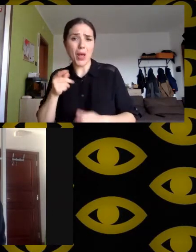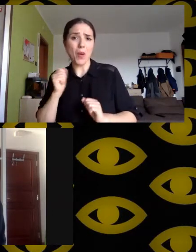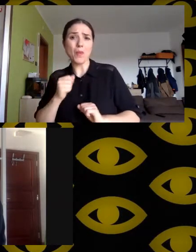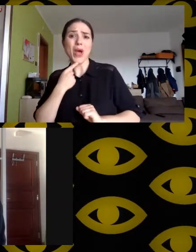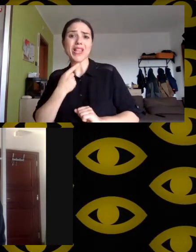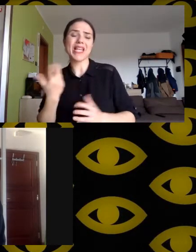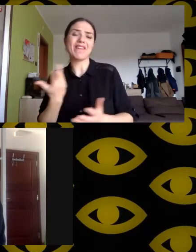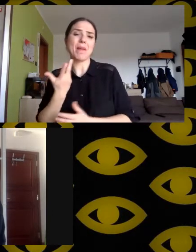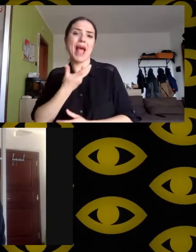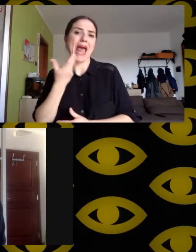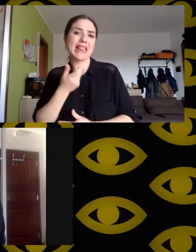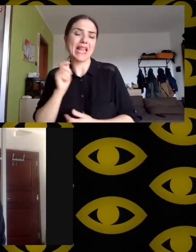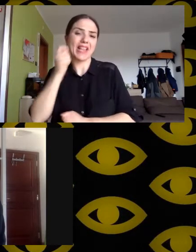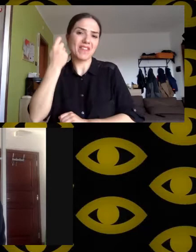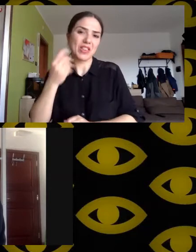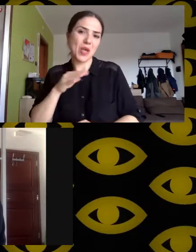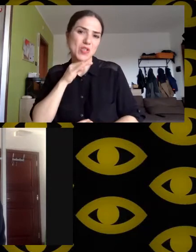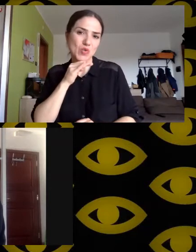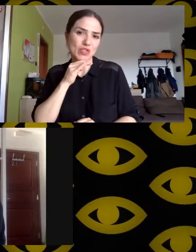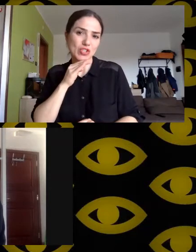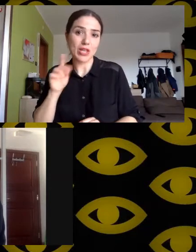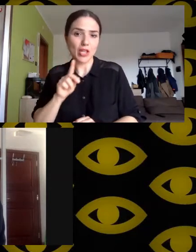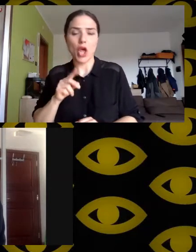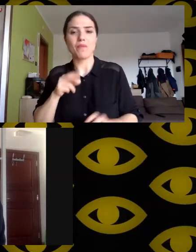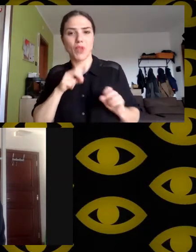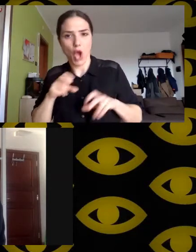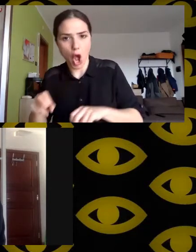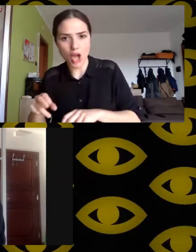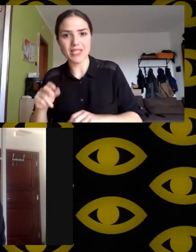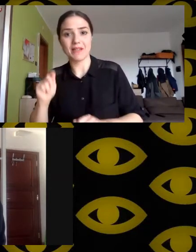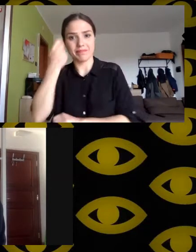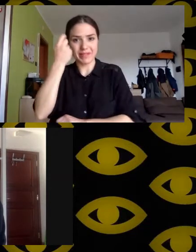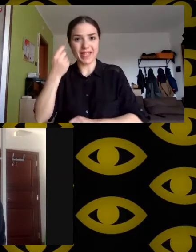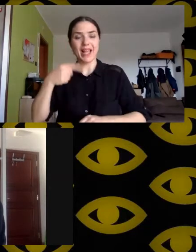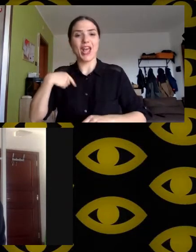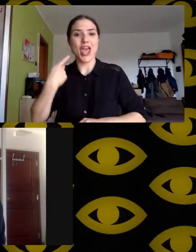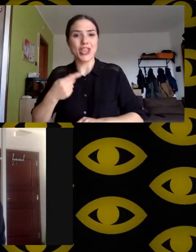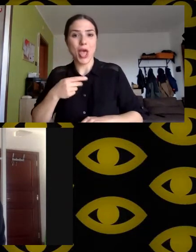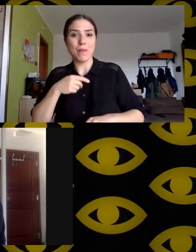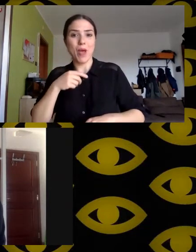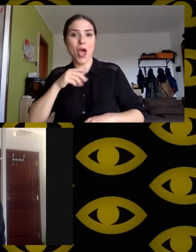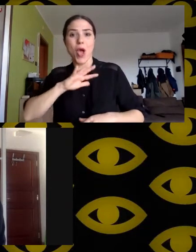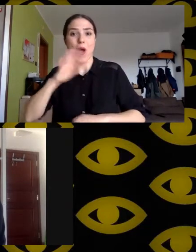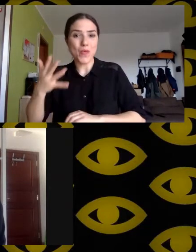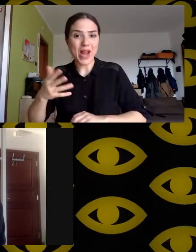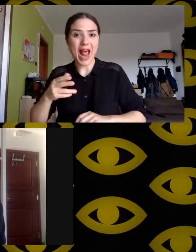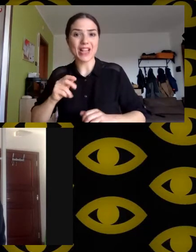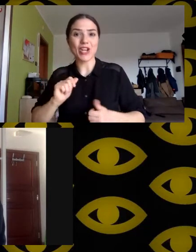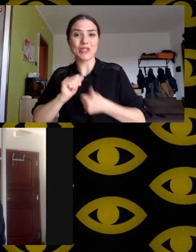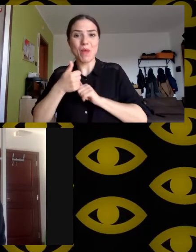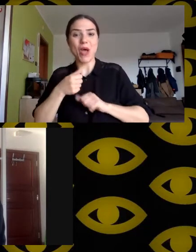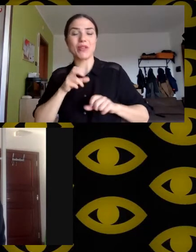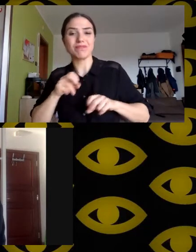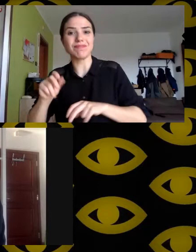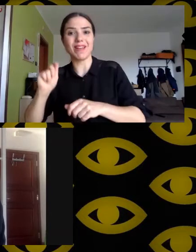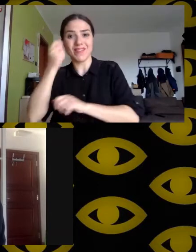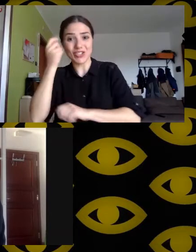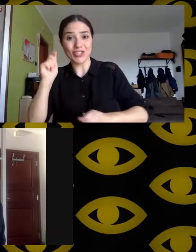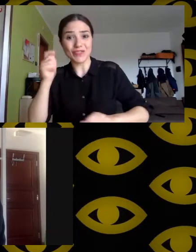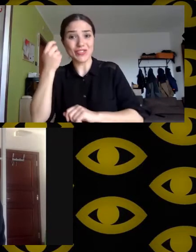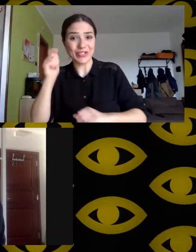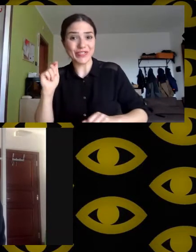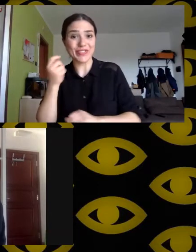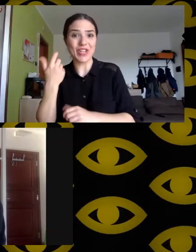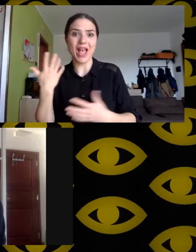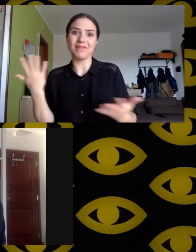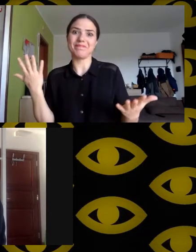la cantante. No, e allora fai anche le corse. E hai fatto tutte le specialità, vincendo anche un sacco di record. Ora, che tu mi venga a dire